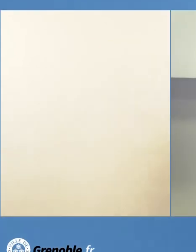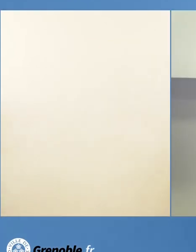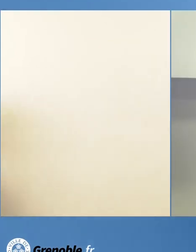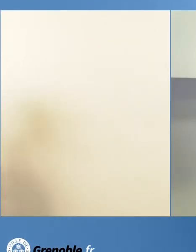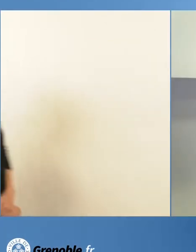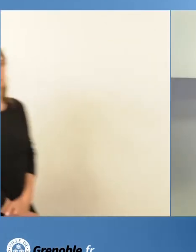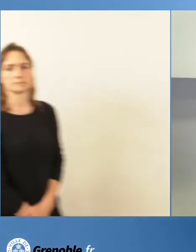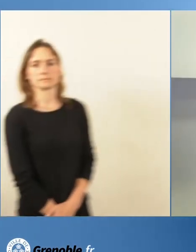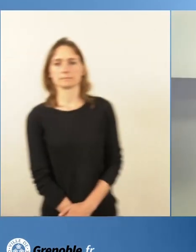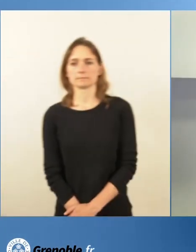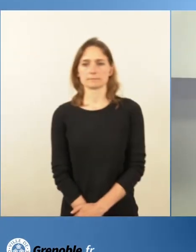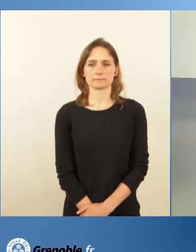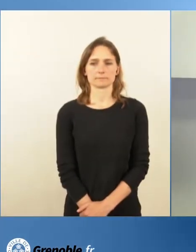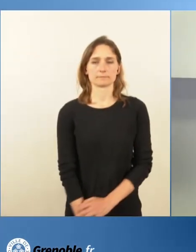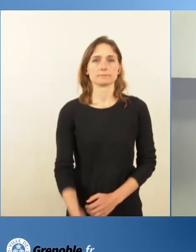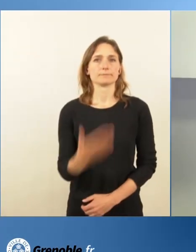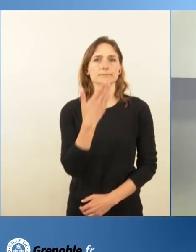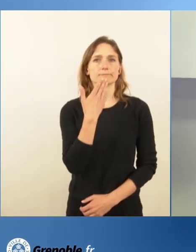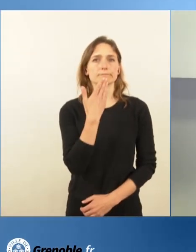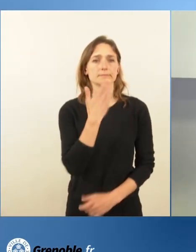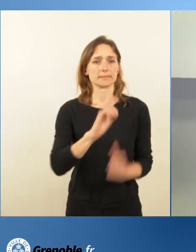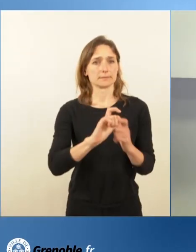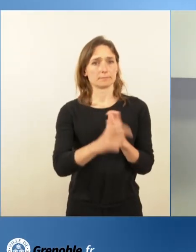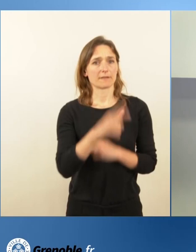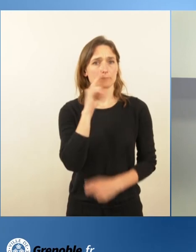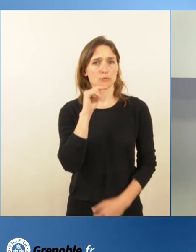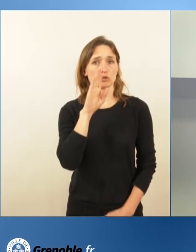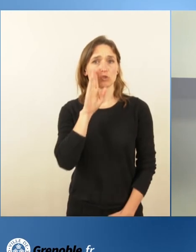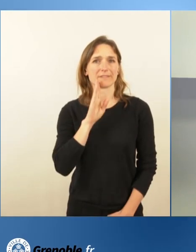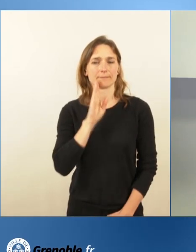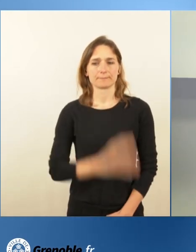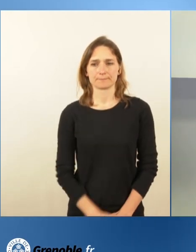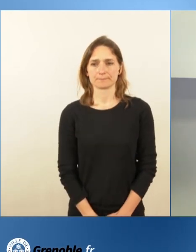merci c'est maintenant monsieur gentil